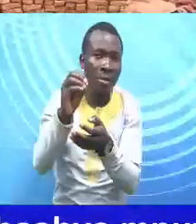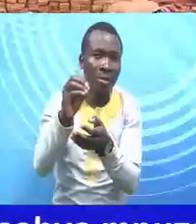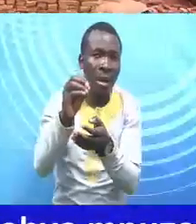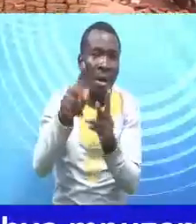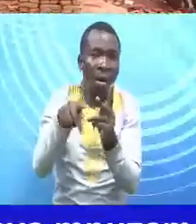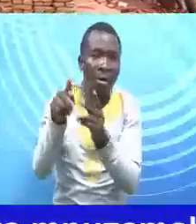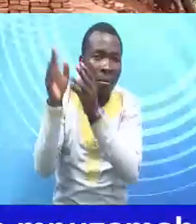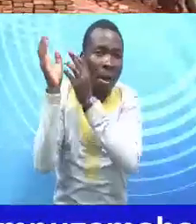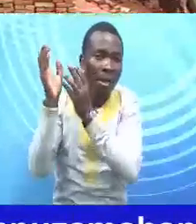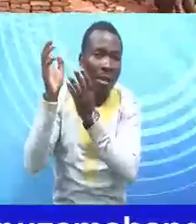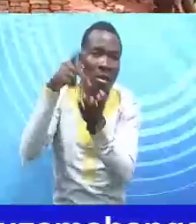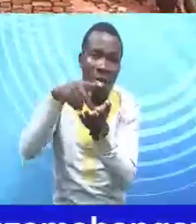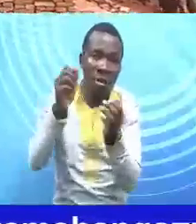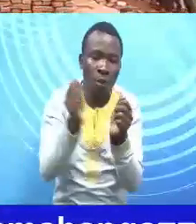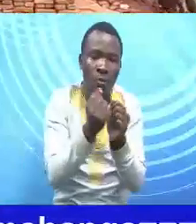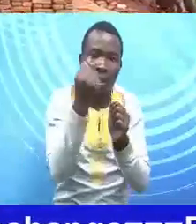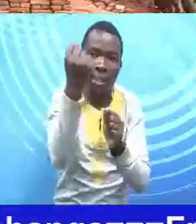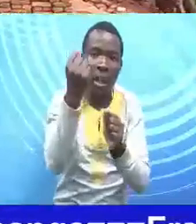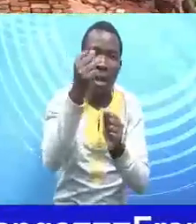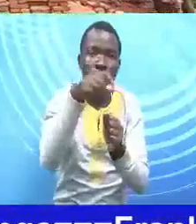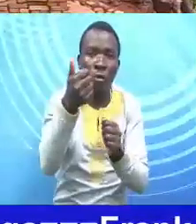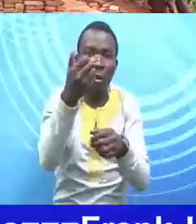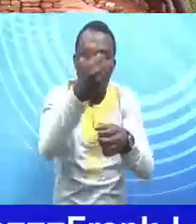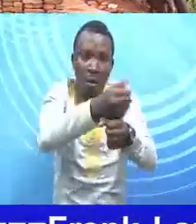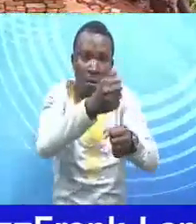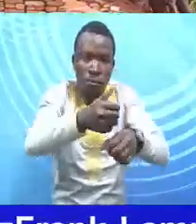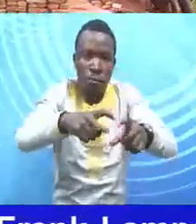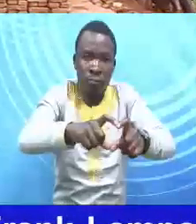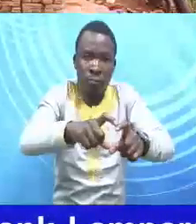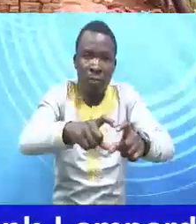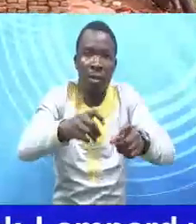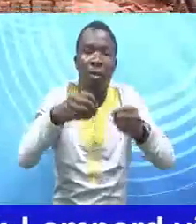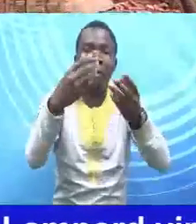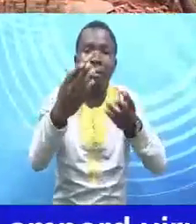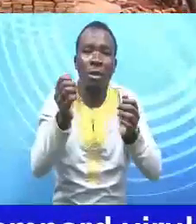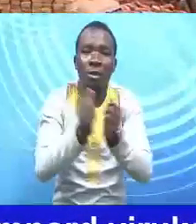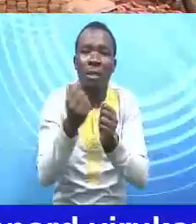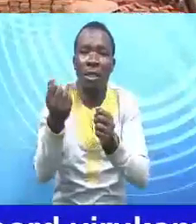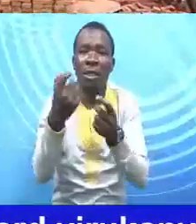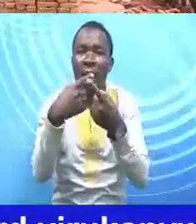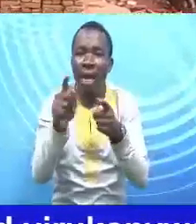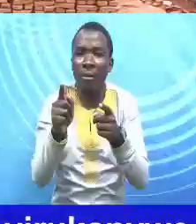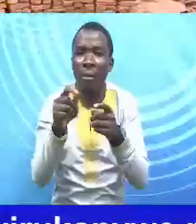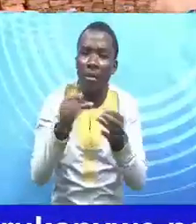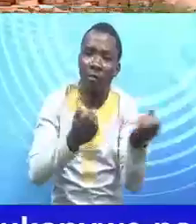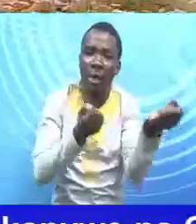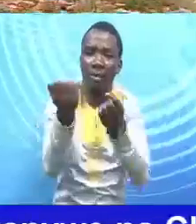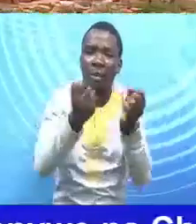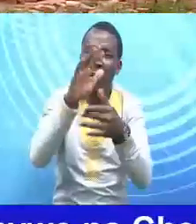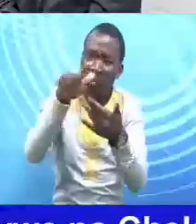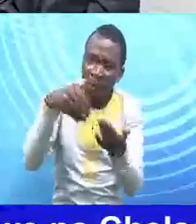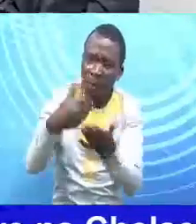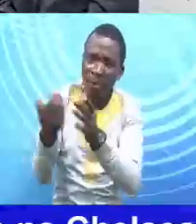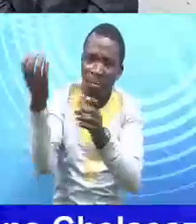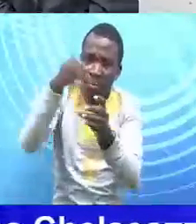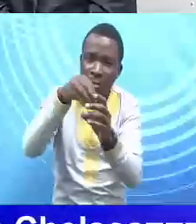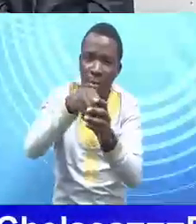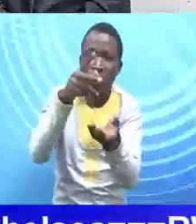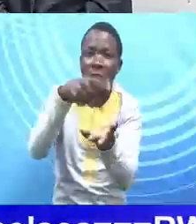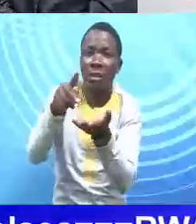abayikoreye bagatwara 15 n'uwari bumbye agasigana 15 ariko iyo ari imodoka iraza ikarifatira 25 hano